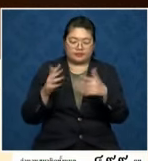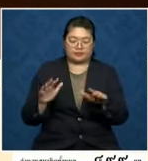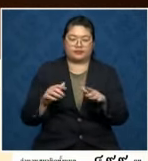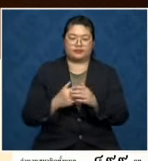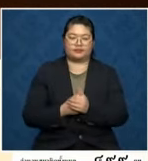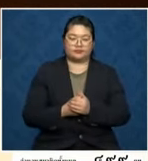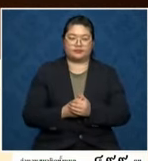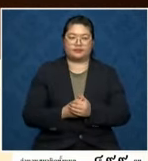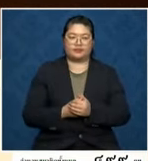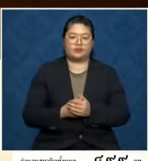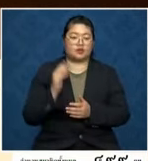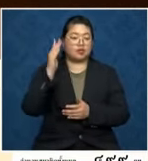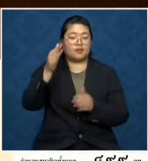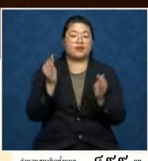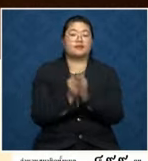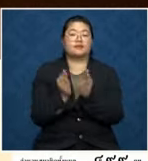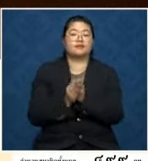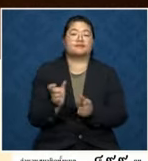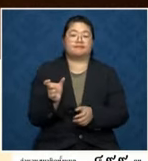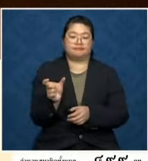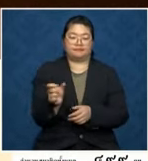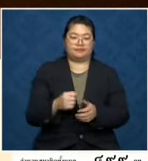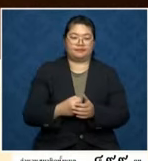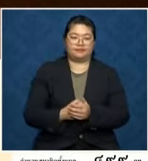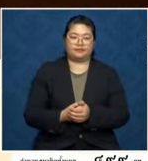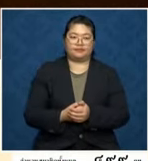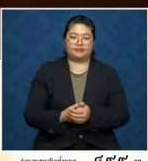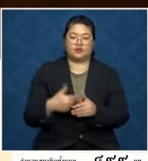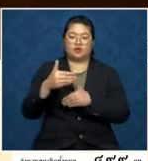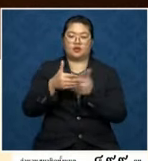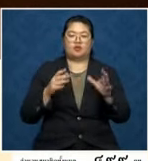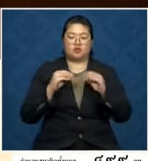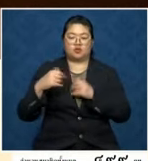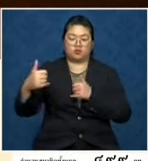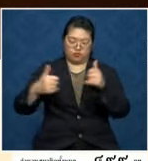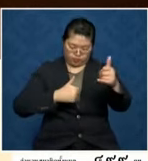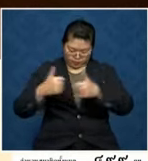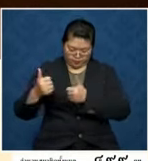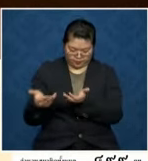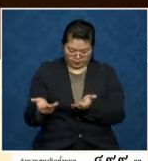จะเป็นการลงมติครับขอเชิญเข้าห้องประชุมครับ